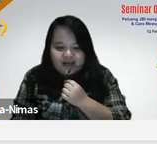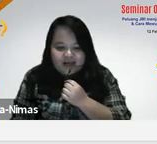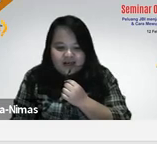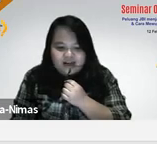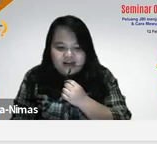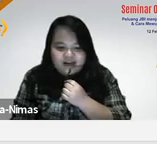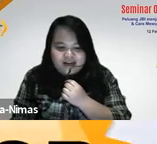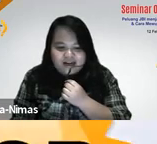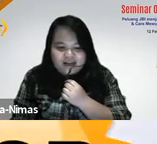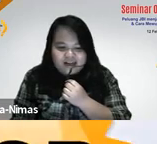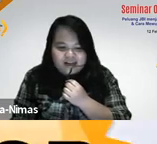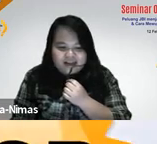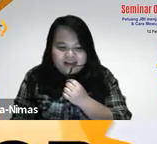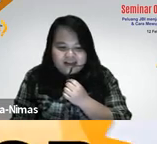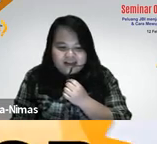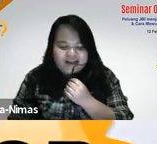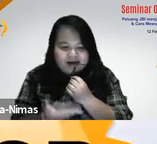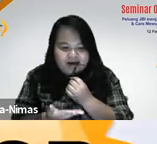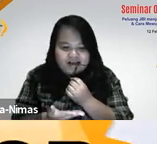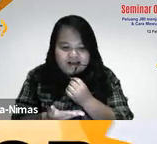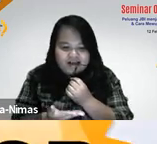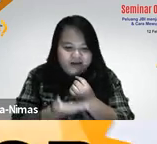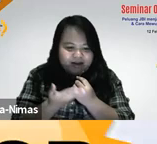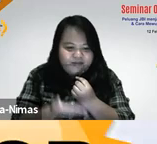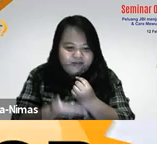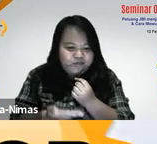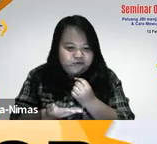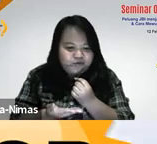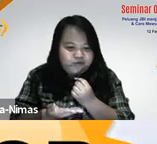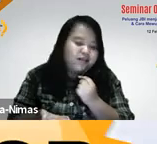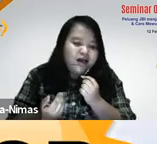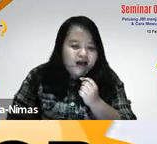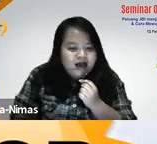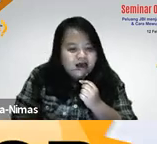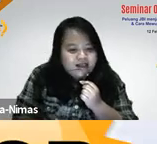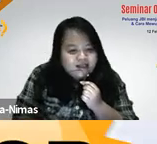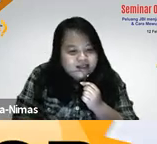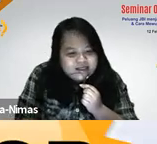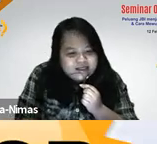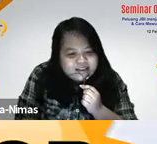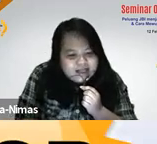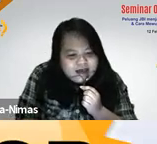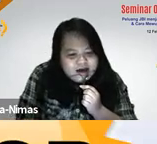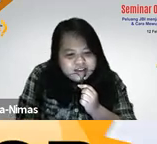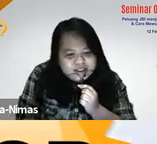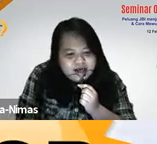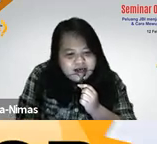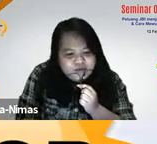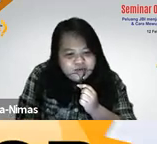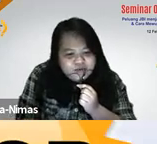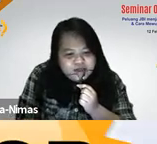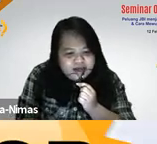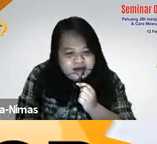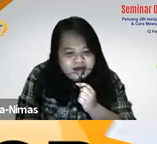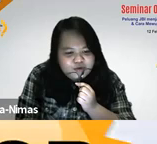selamat kepada 5 Akun tersebut Atas nama Mukti kah Dwi